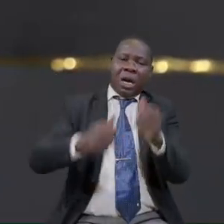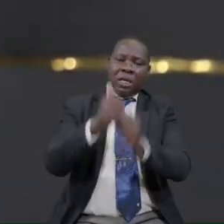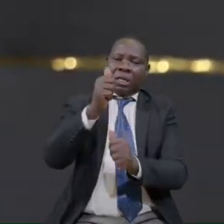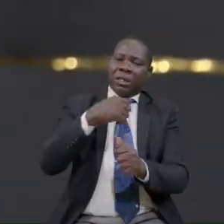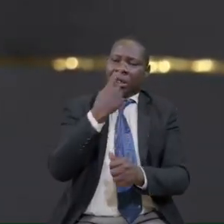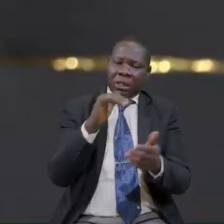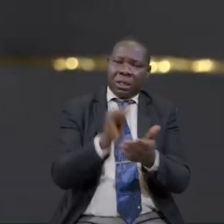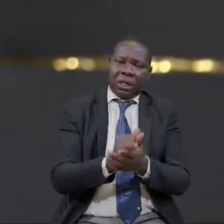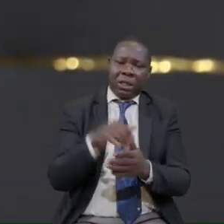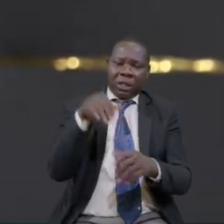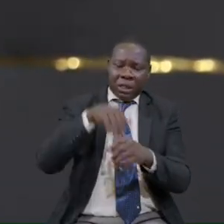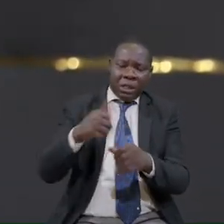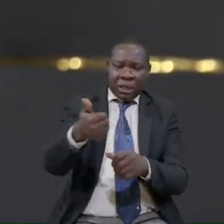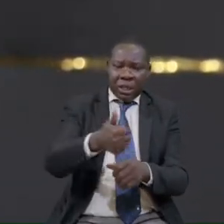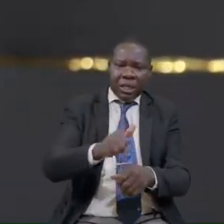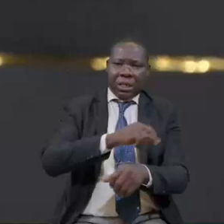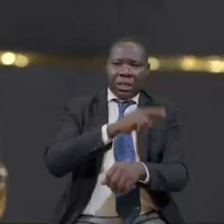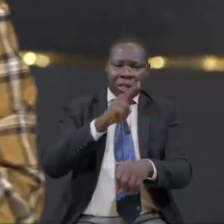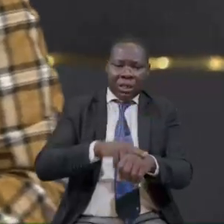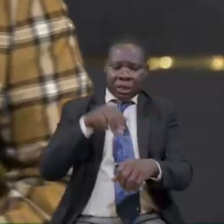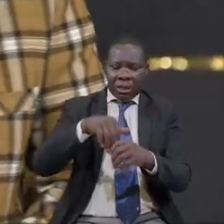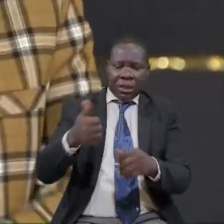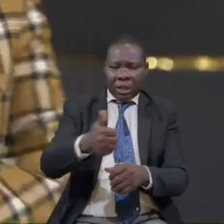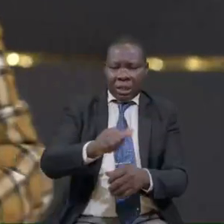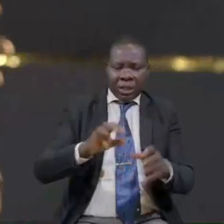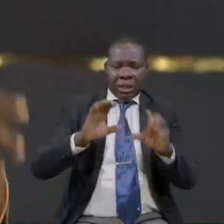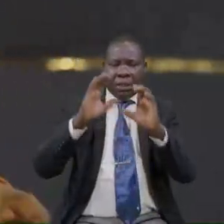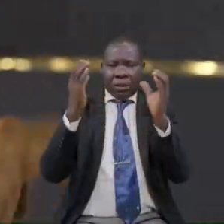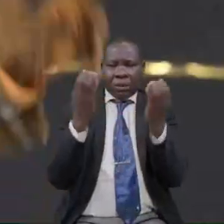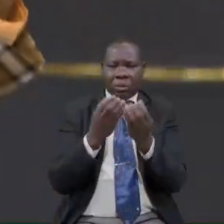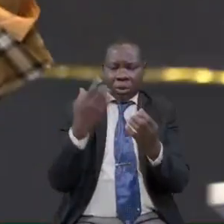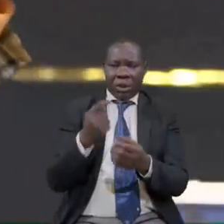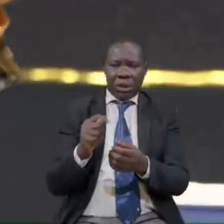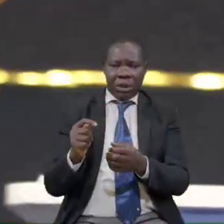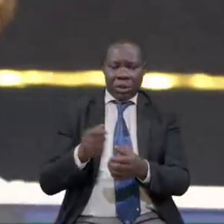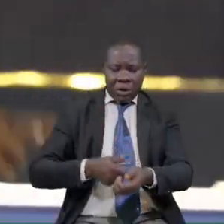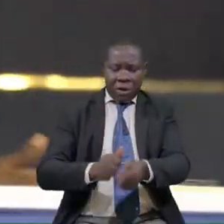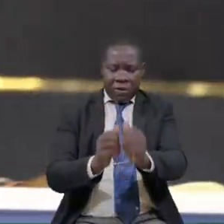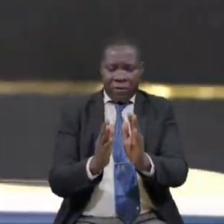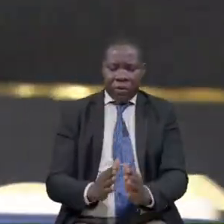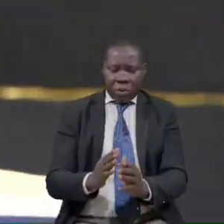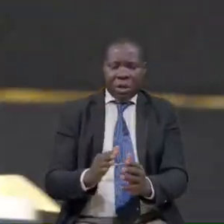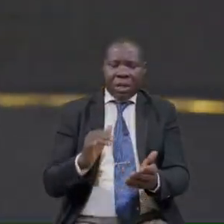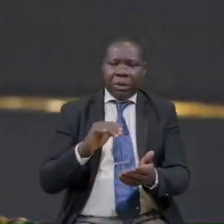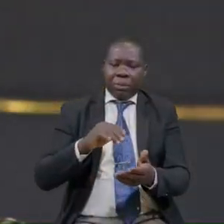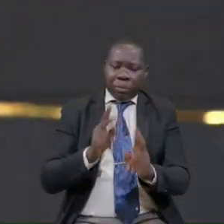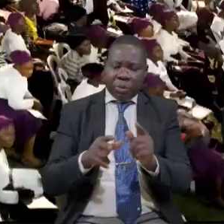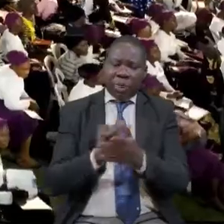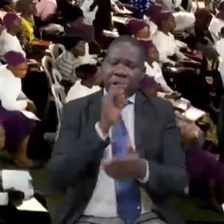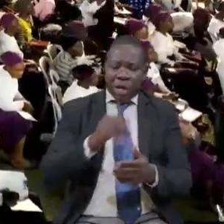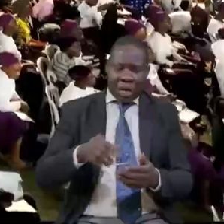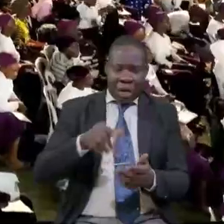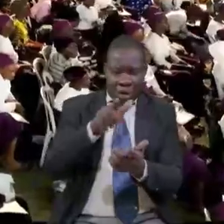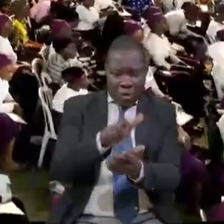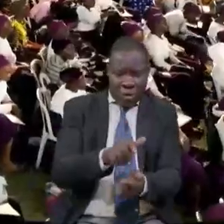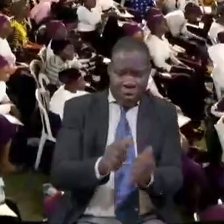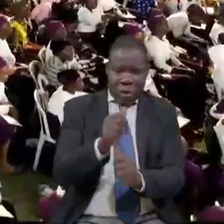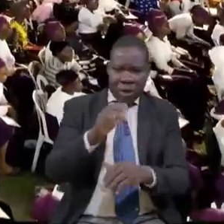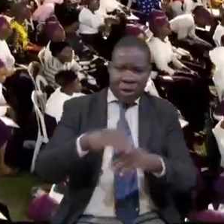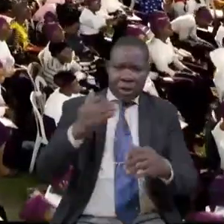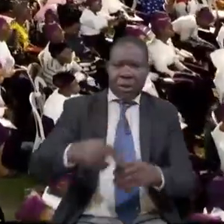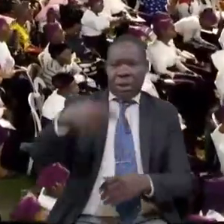suprême, la plus élevée dans une nation, dans une communauté, a dit ça, ces sujets, ceux qui sont sous lui,